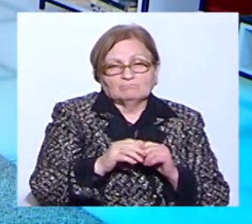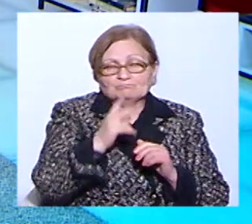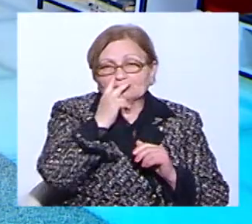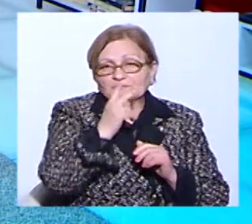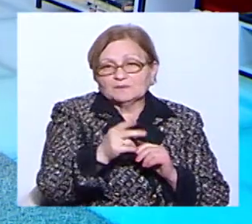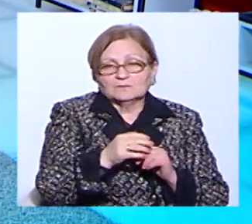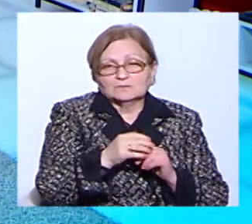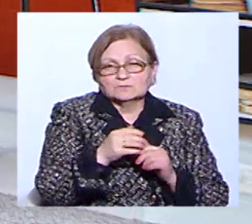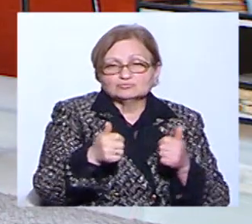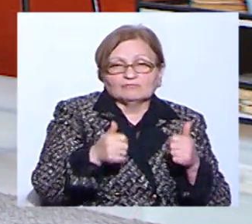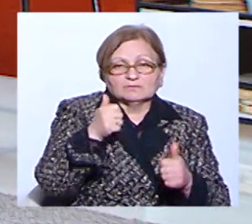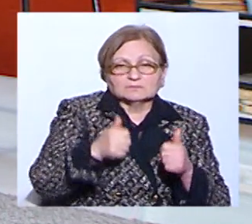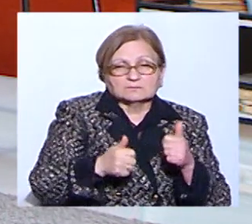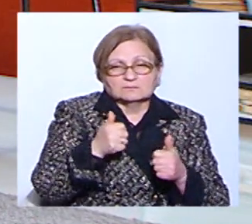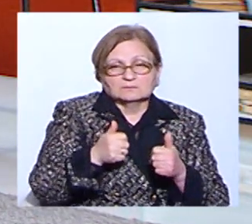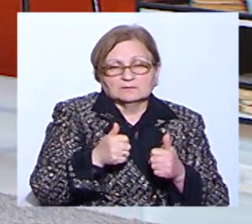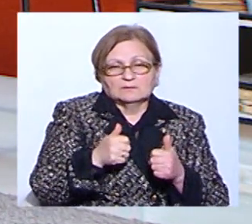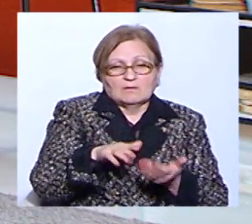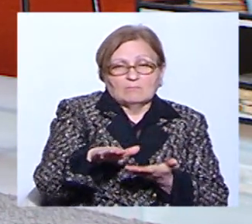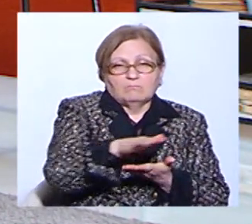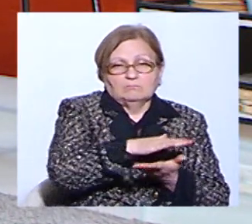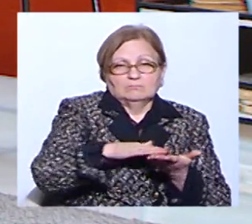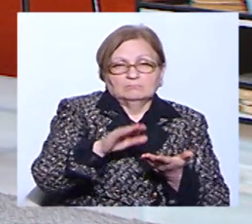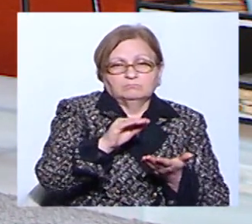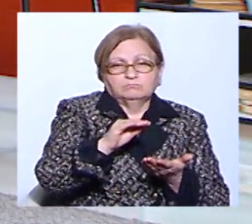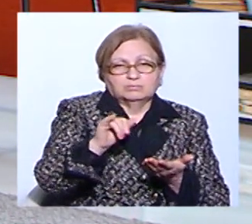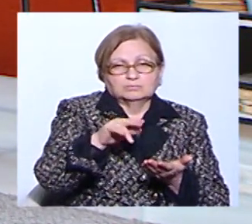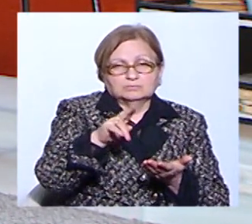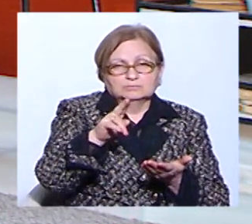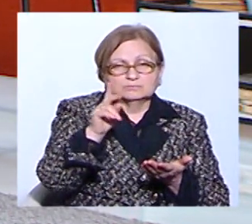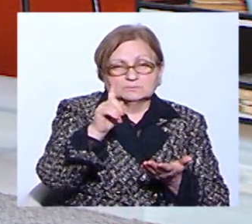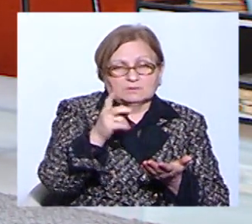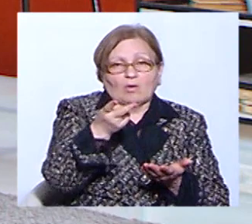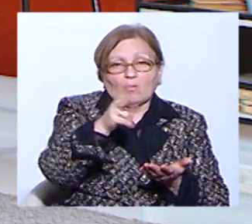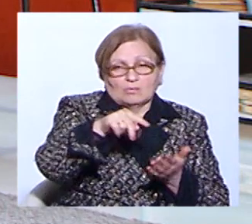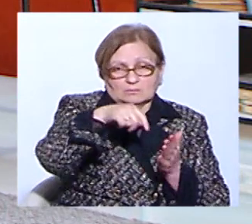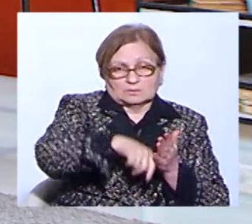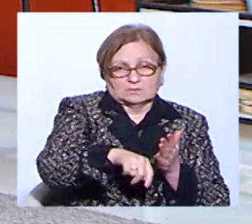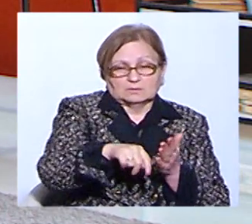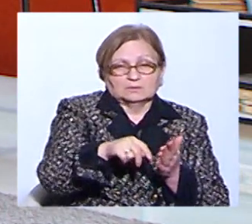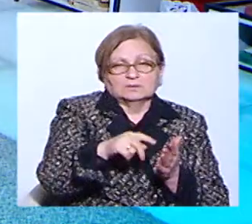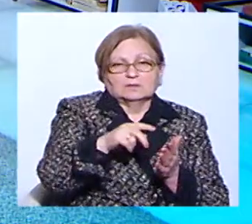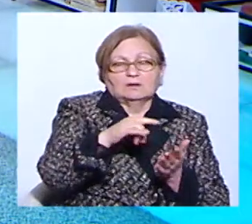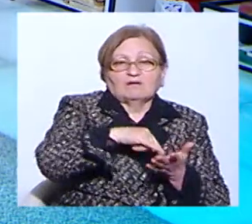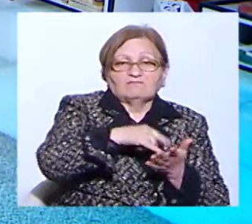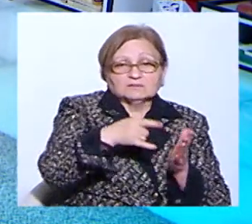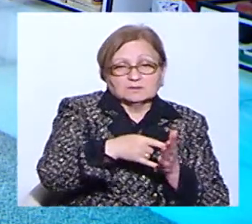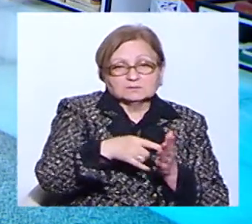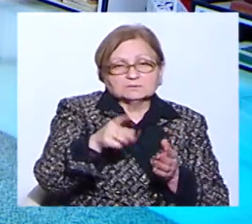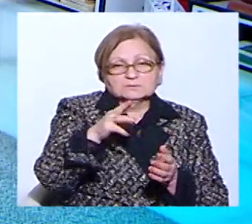ნახოთ, შევადაროთ ფუძის აი ორი ფუძის ფართობის შეფარდება, კვადრატის და